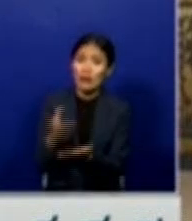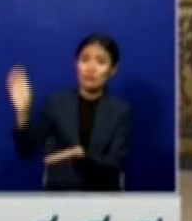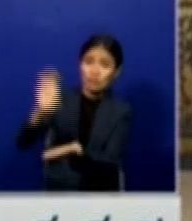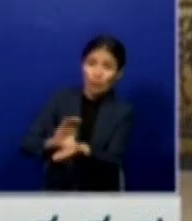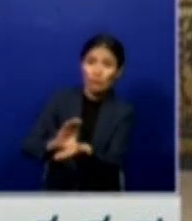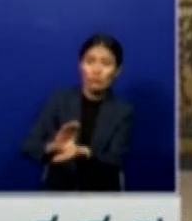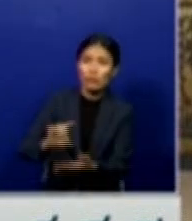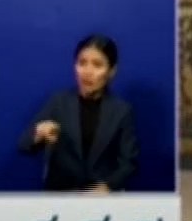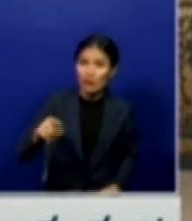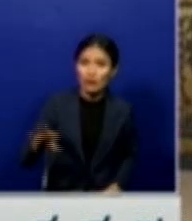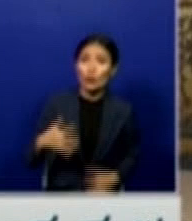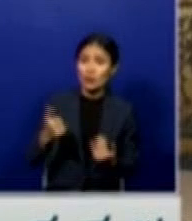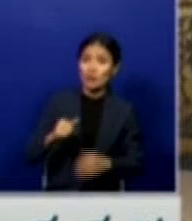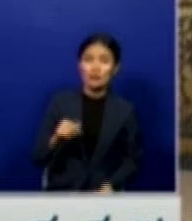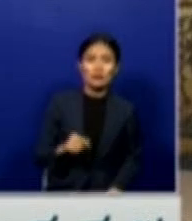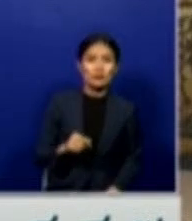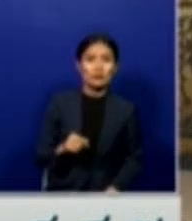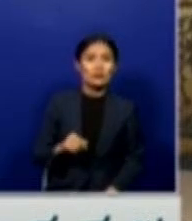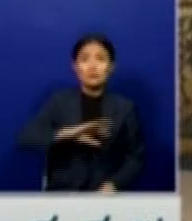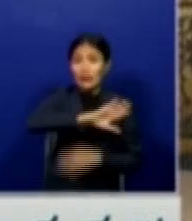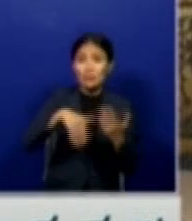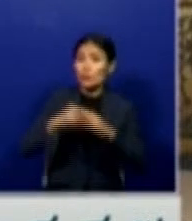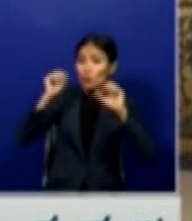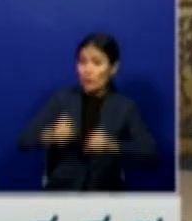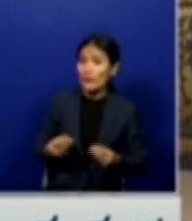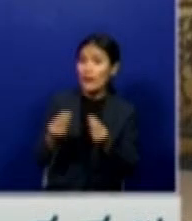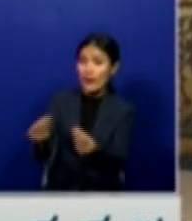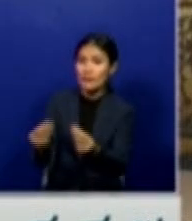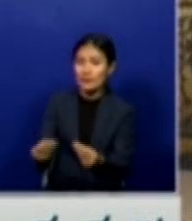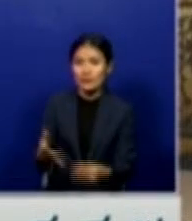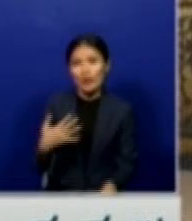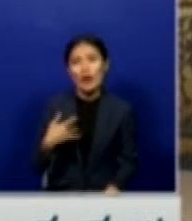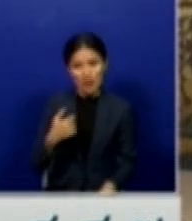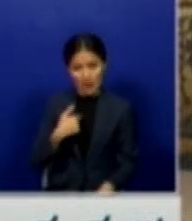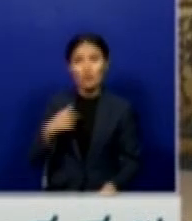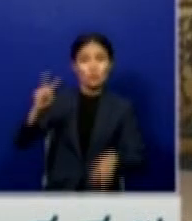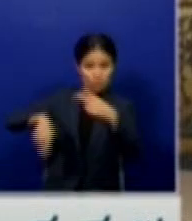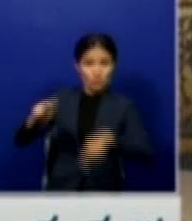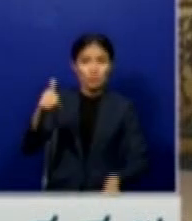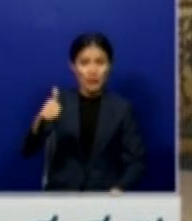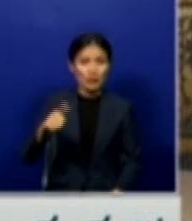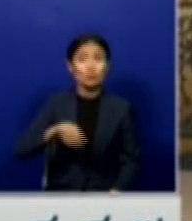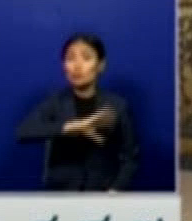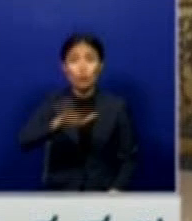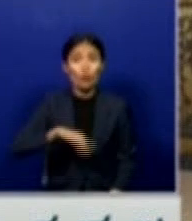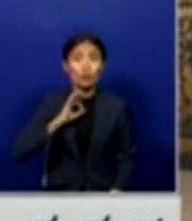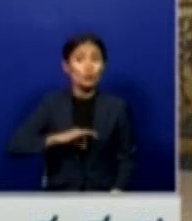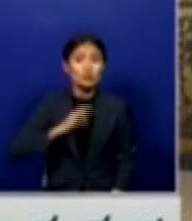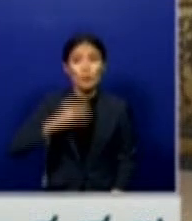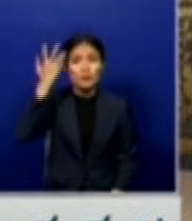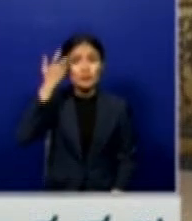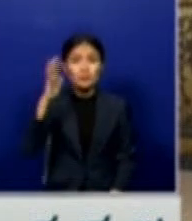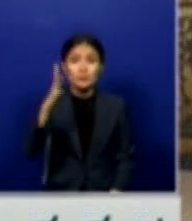ะ แล้วแต่จริงท่านตีช่วยอดีตตีช่วยคลังพิสิทธิ์เลียธรรมนี่ชี้จุดได้ดีน ะ เพียงแต่ลีลาของท่านเนิบ ๆน่าฟัง